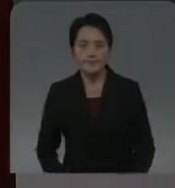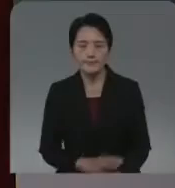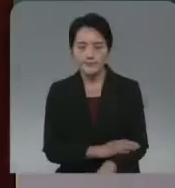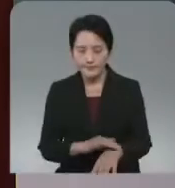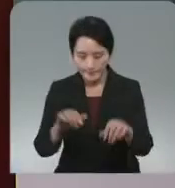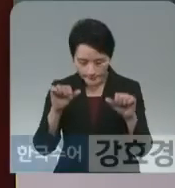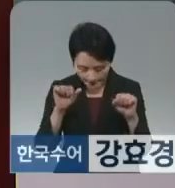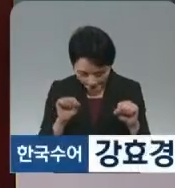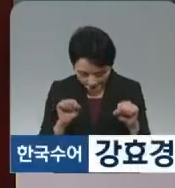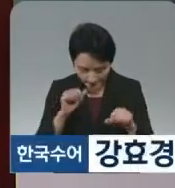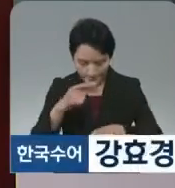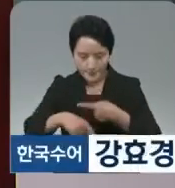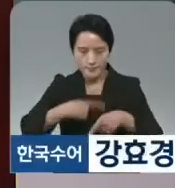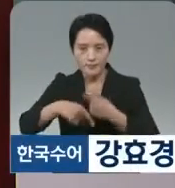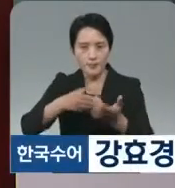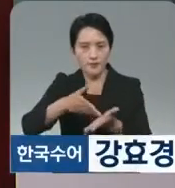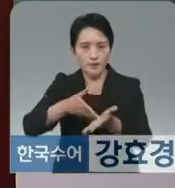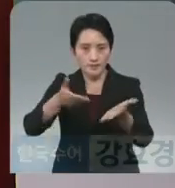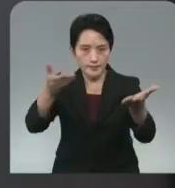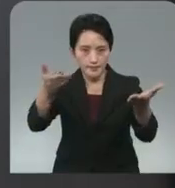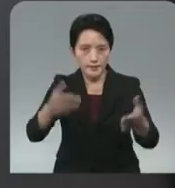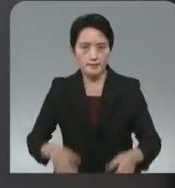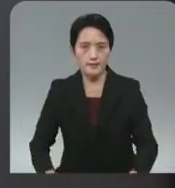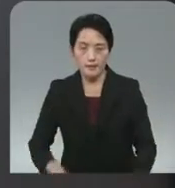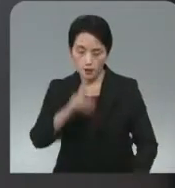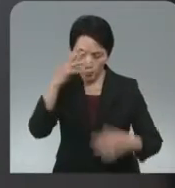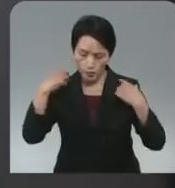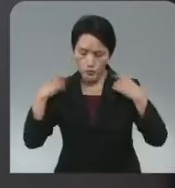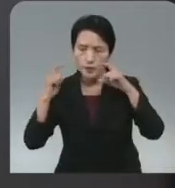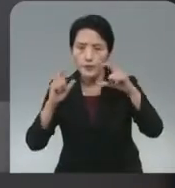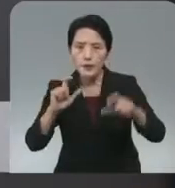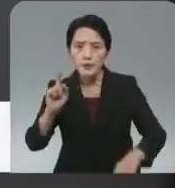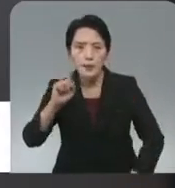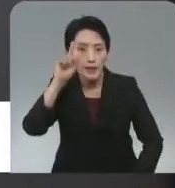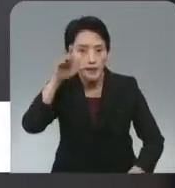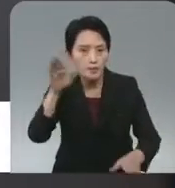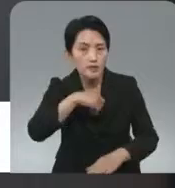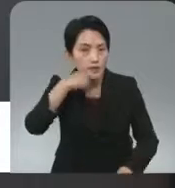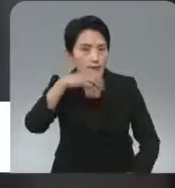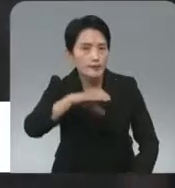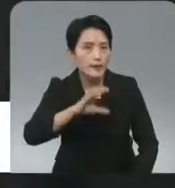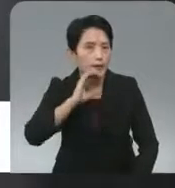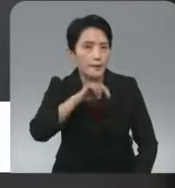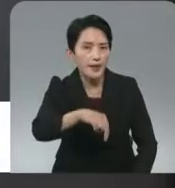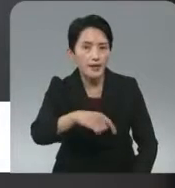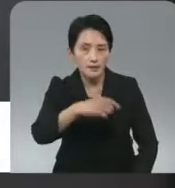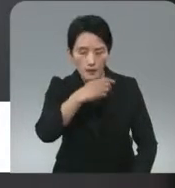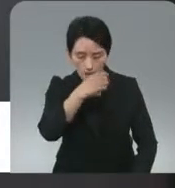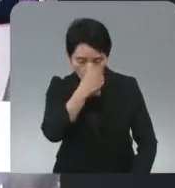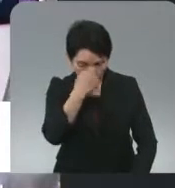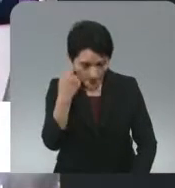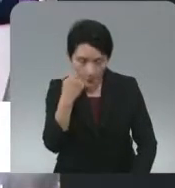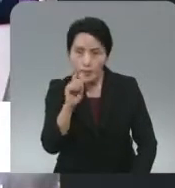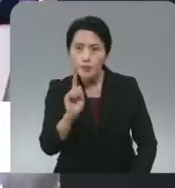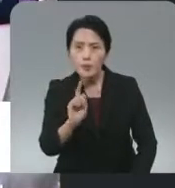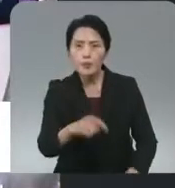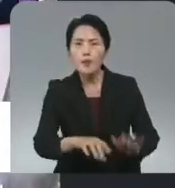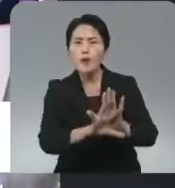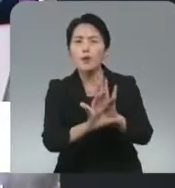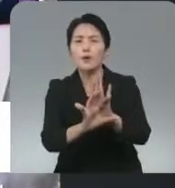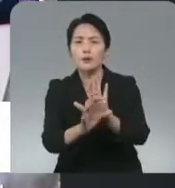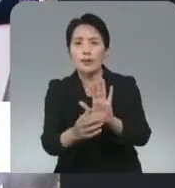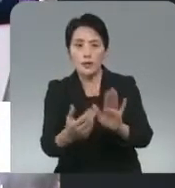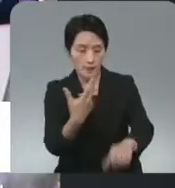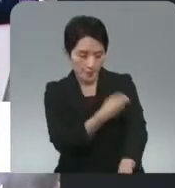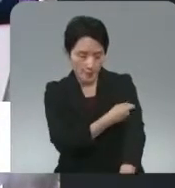cô tại cuộc họp ngày 28 tháng 2 Ủy ban phòng chống tai nạn và quản lý an toàn Trung ương Bộ trưởng hành chính và an toàn kiêm phó chủ tịch ủy